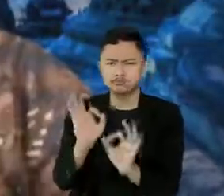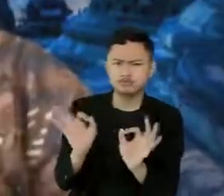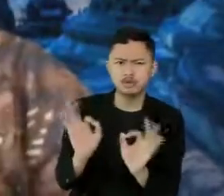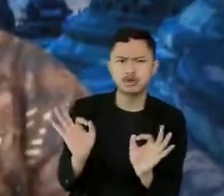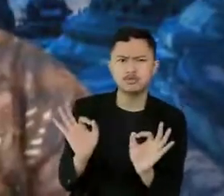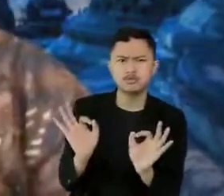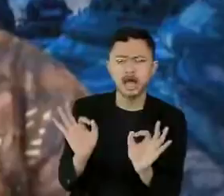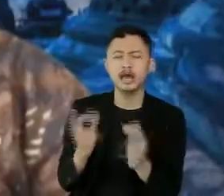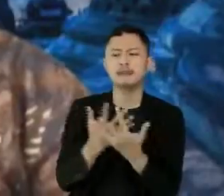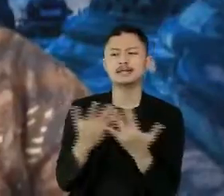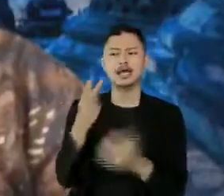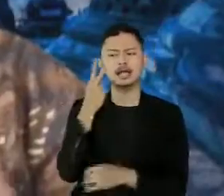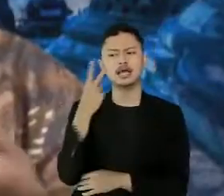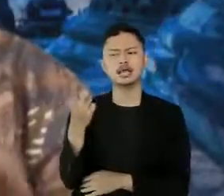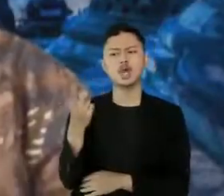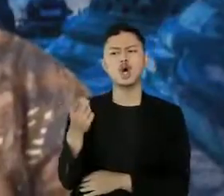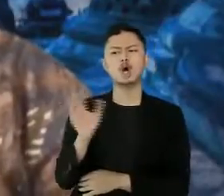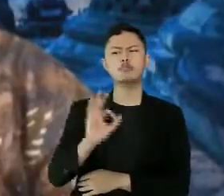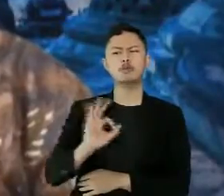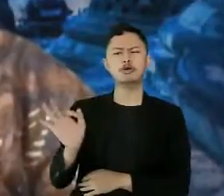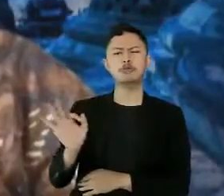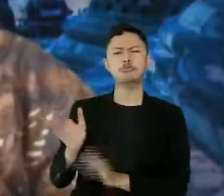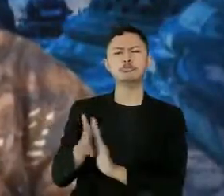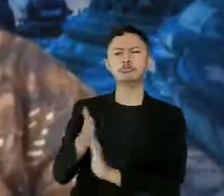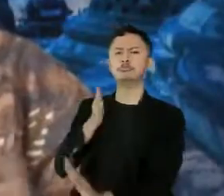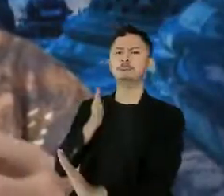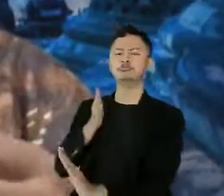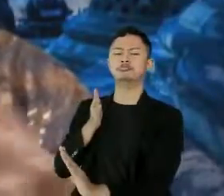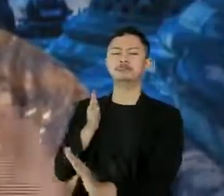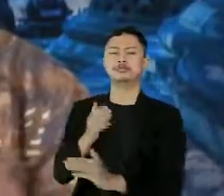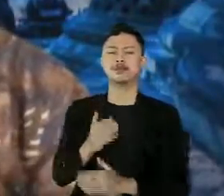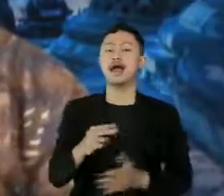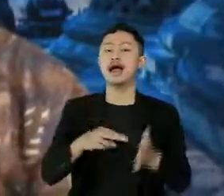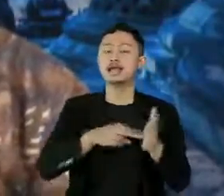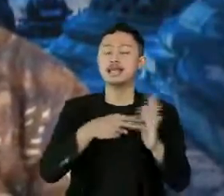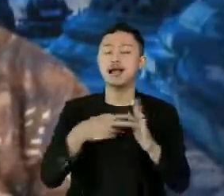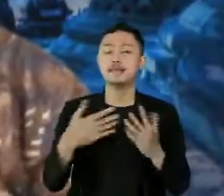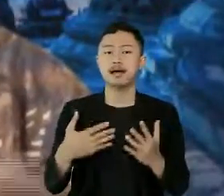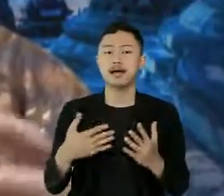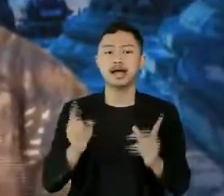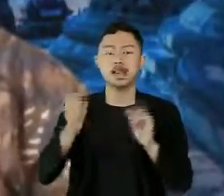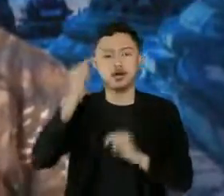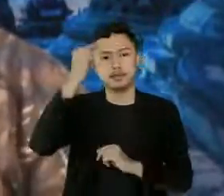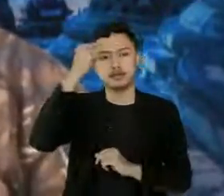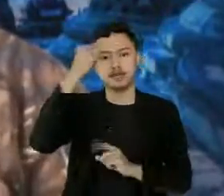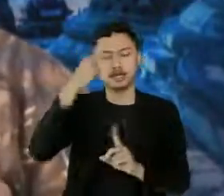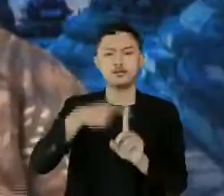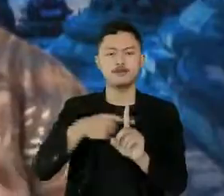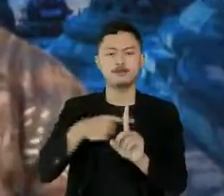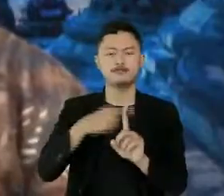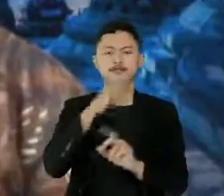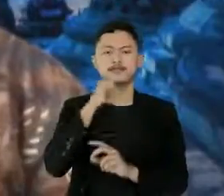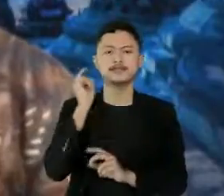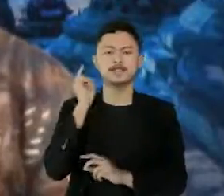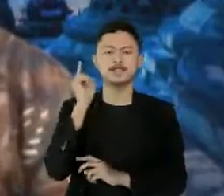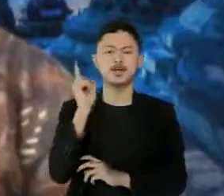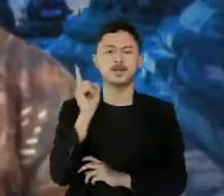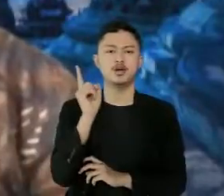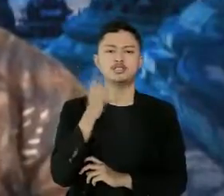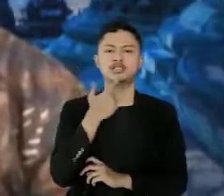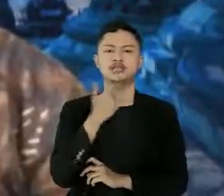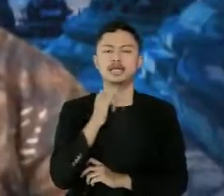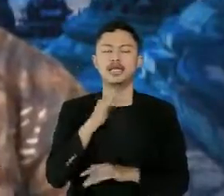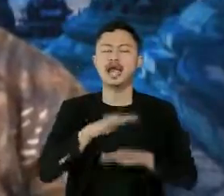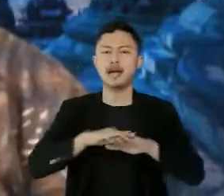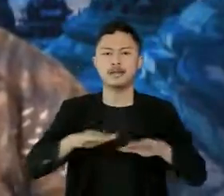juga ternyata ada pengaruh. Jadi saya pikir ini sesuatu hal yang positif. Jadi kalau bicara masalah optimismenya, insya Allah ini akan kita akan jauh lebih